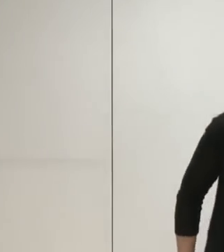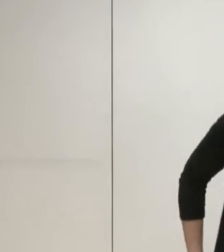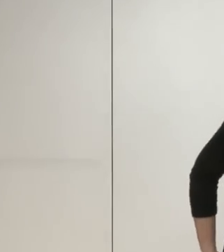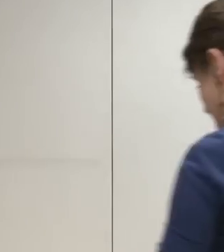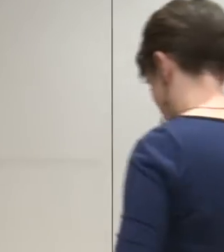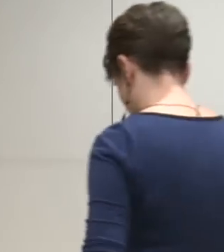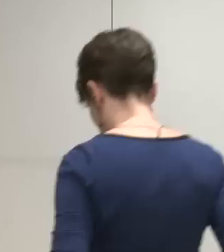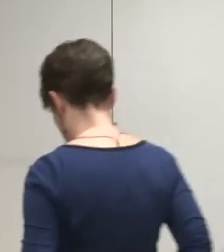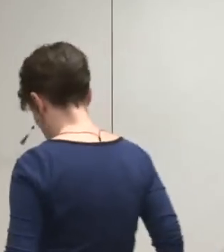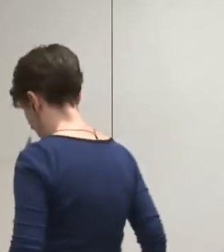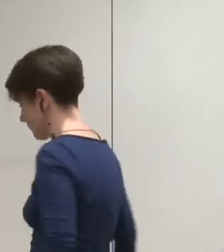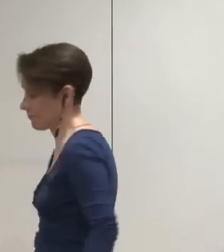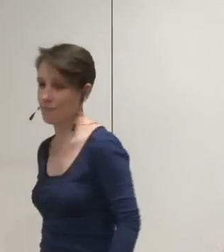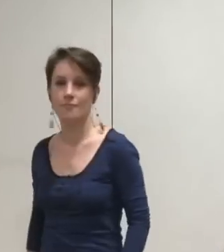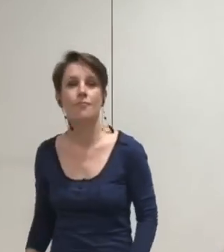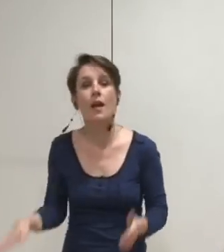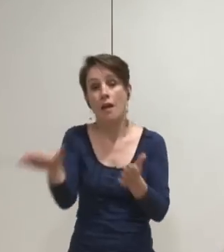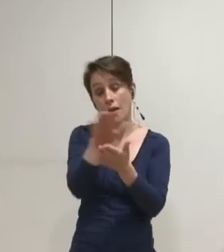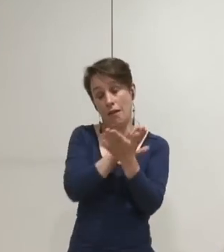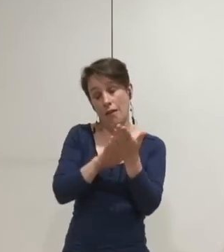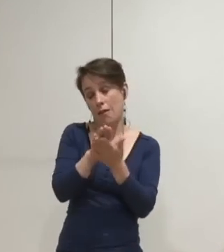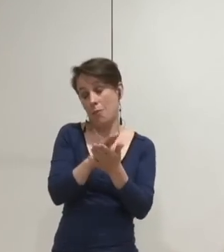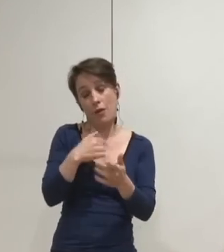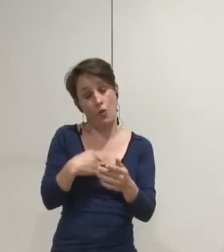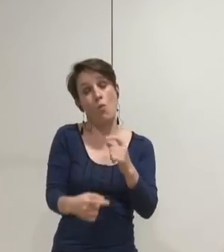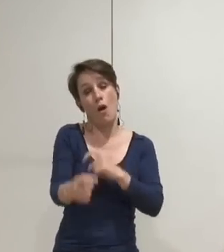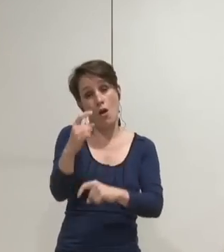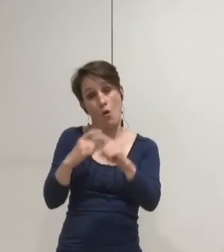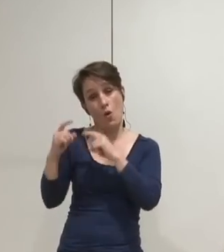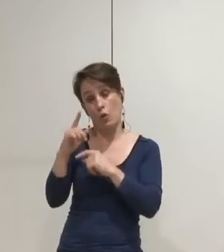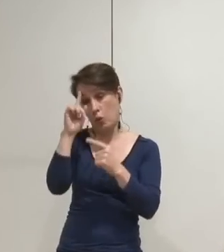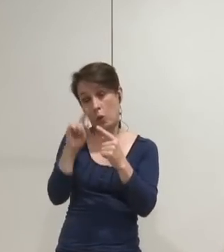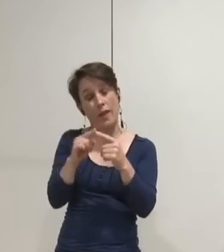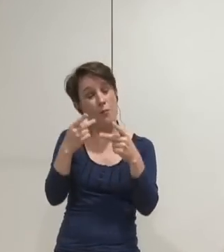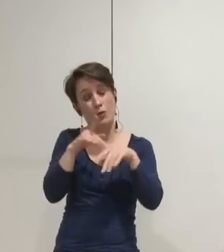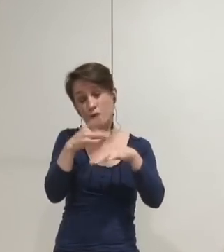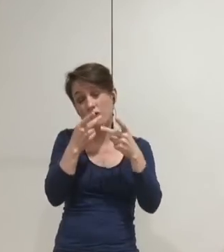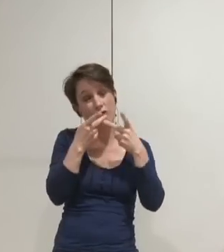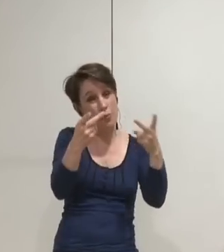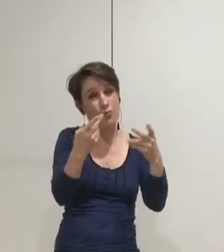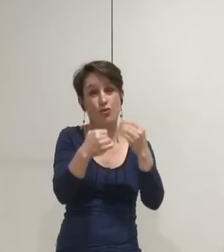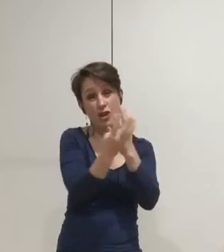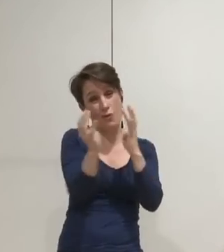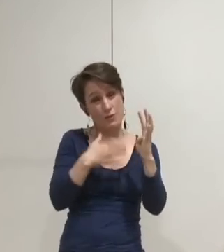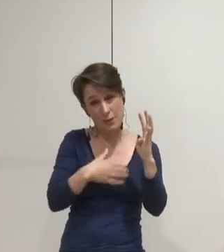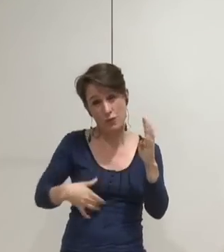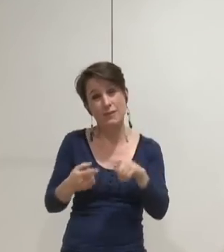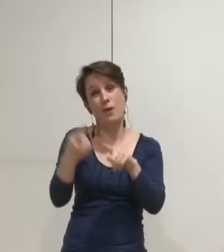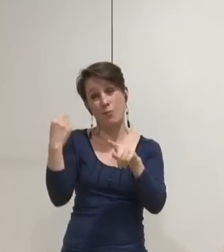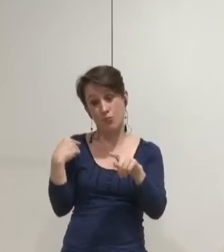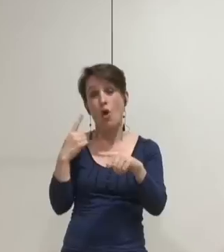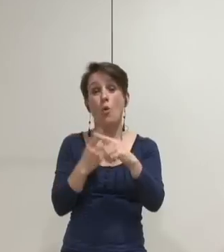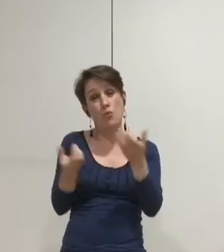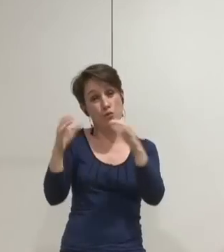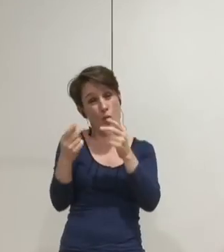pardon je vais revenir sur un point que j'ai déjà évoqué au conseil précédent que j'ai évoqué en commission à chaque fois m'a été